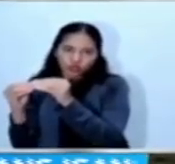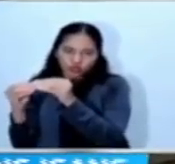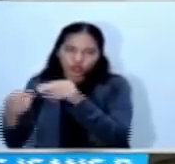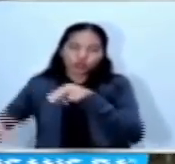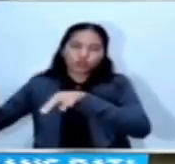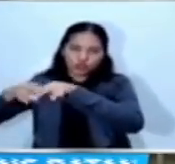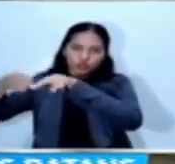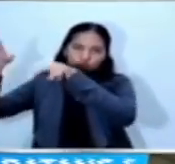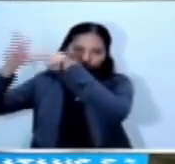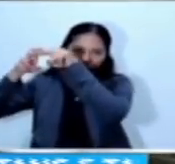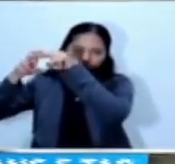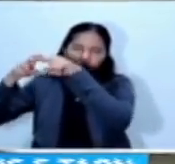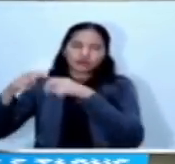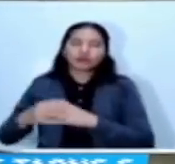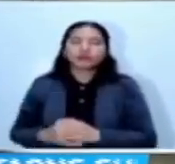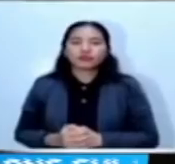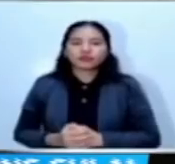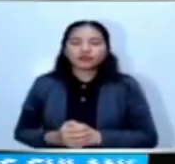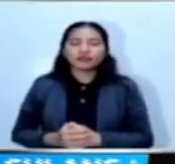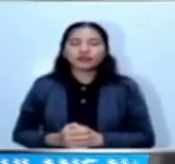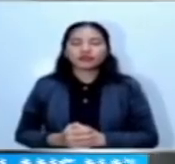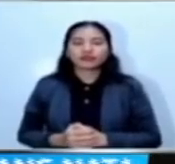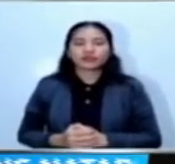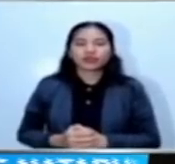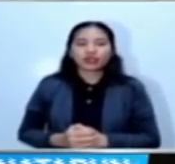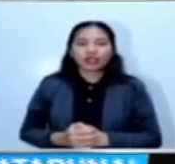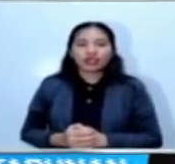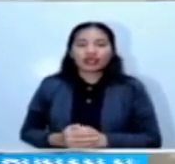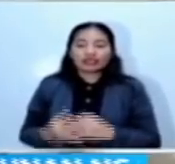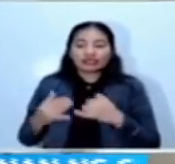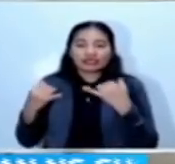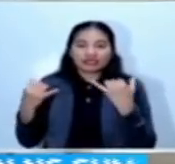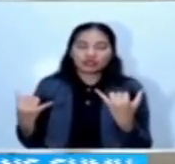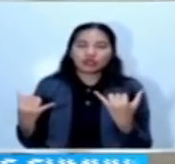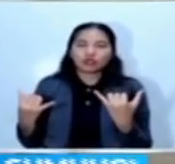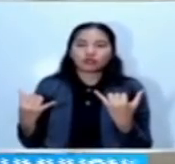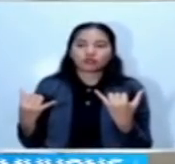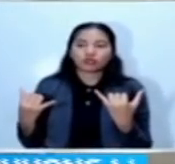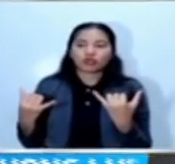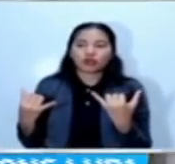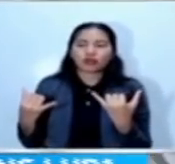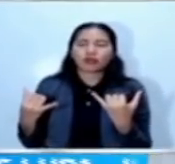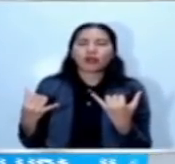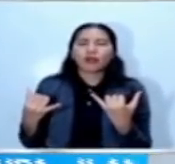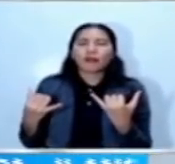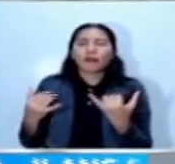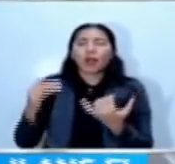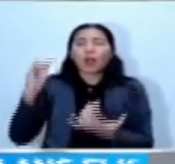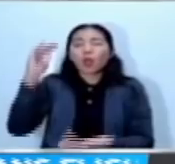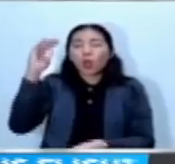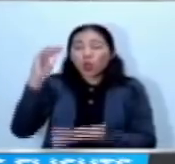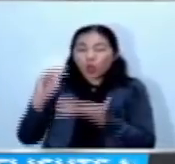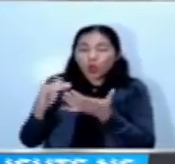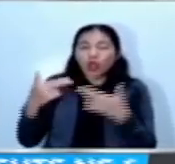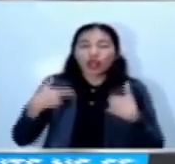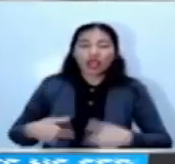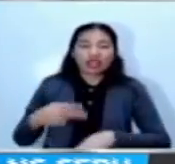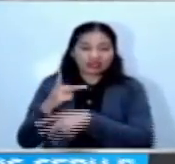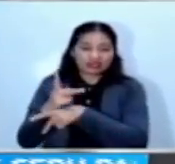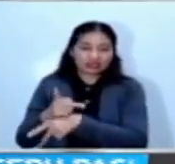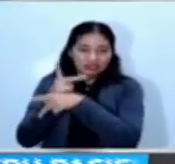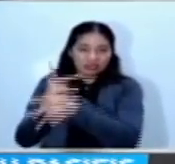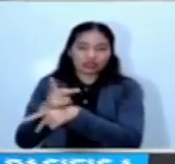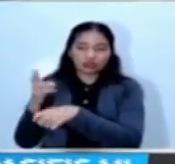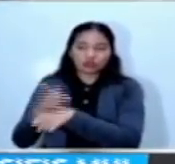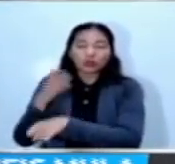kaya mas mababa yung H-score natin or yung healthcare utilization rate kasi nadagdagan yung hospital beds